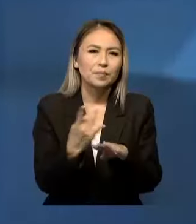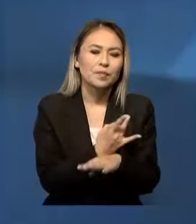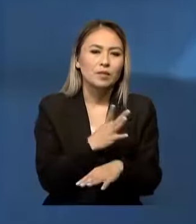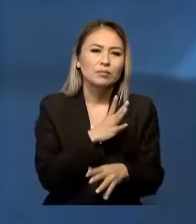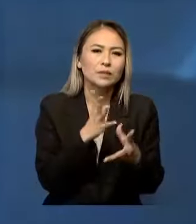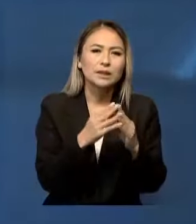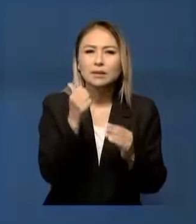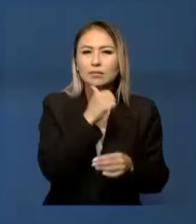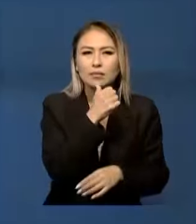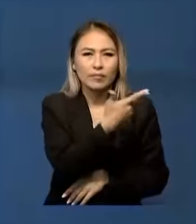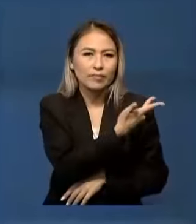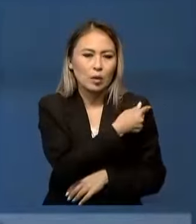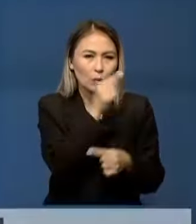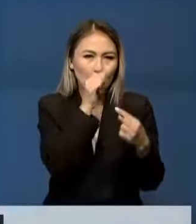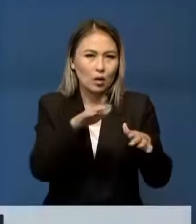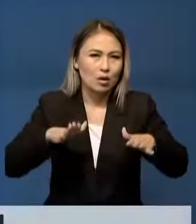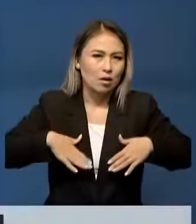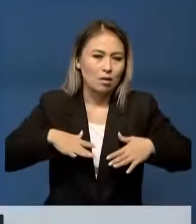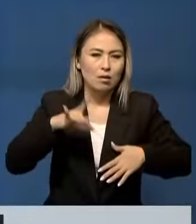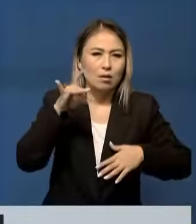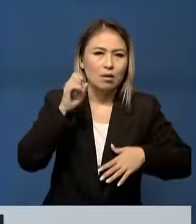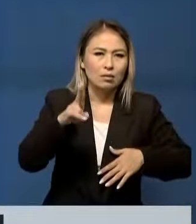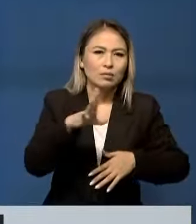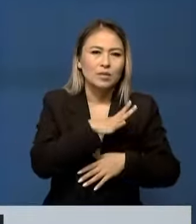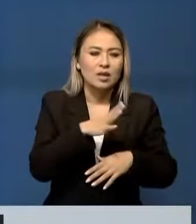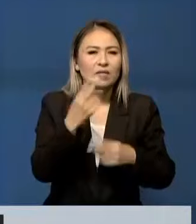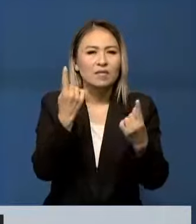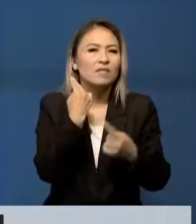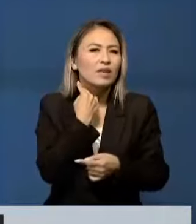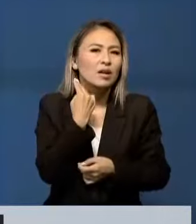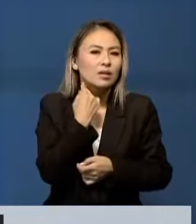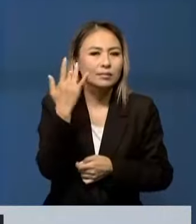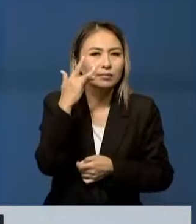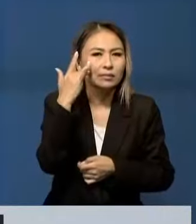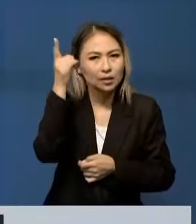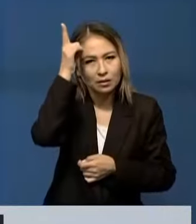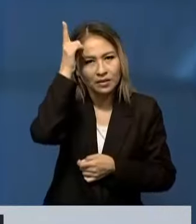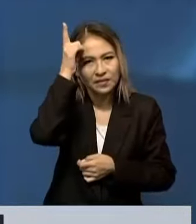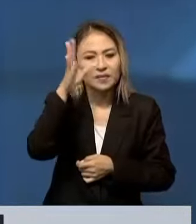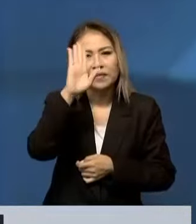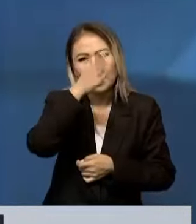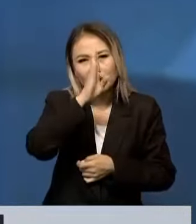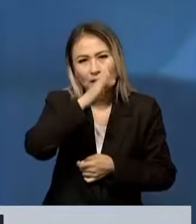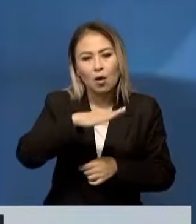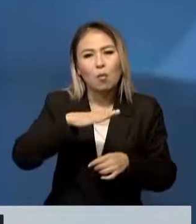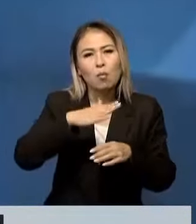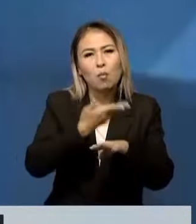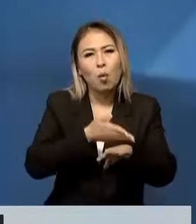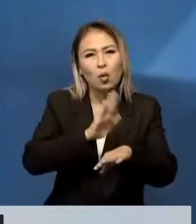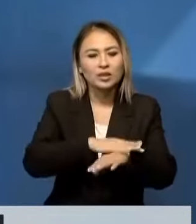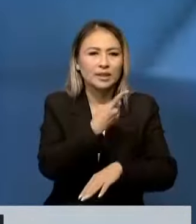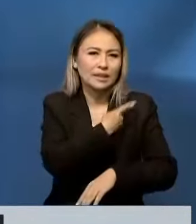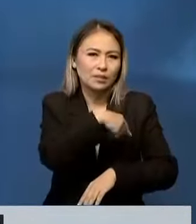Первые в мире испытания вакцины против рака легких начались в 7 странах: Великобритании, США, Германии, Венгрии, Польши, Испании и Турции. Прививку получат